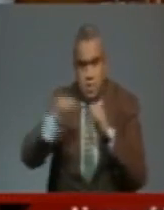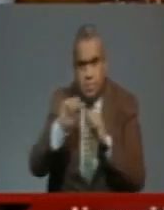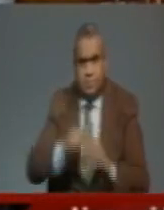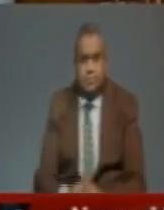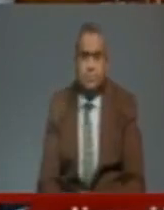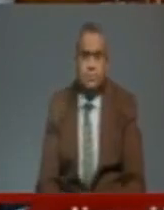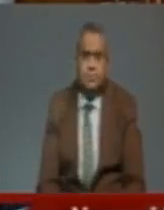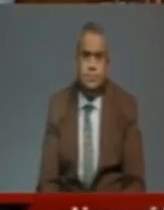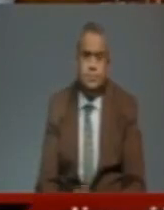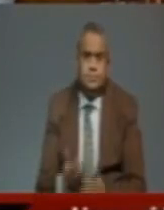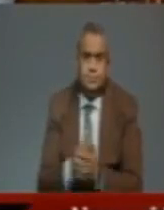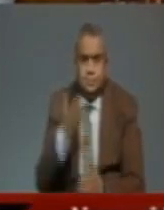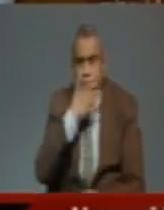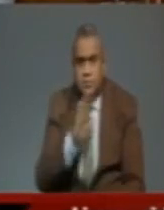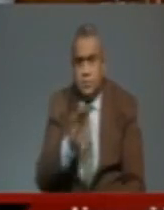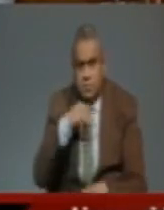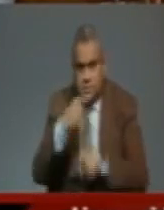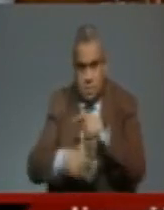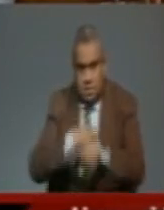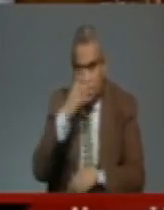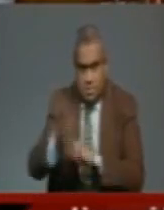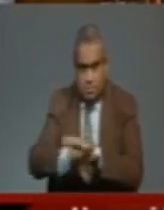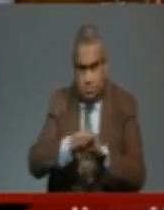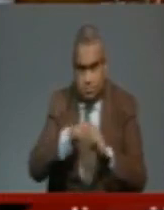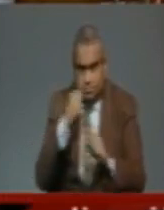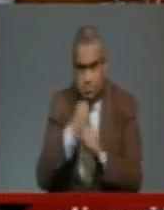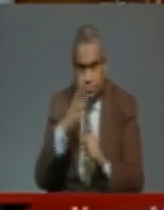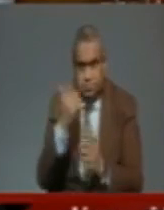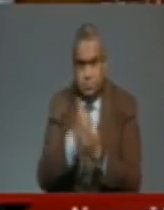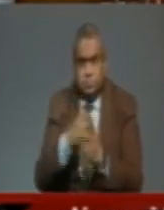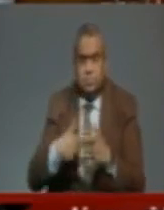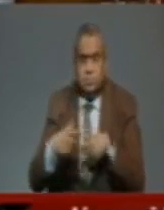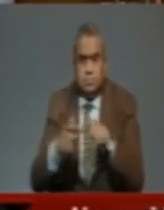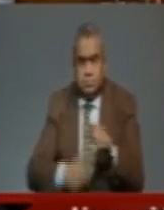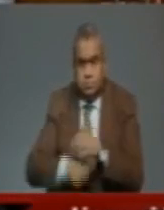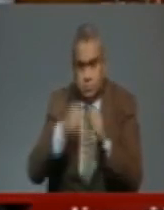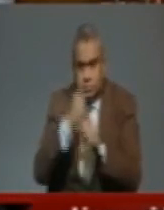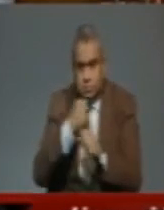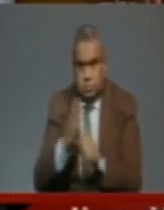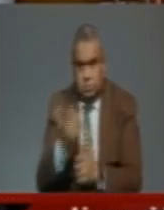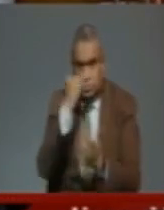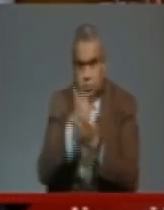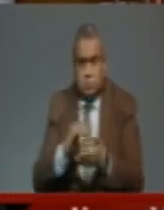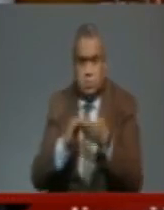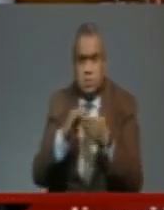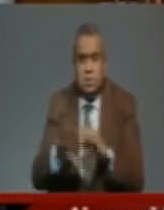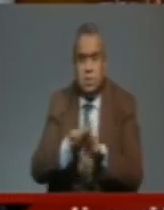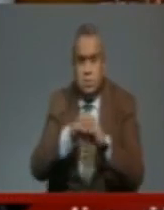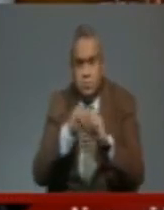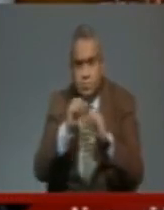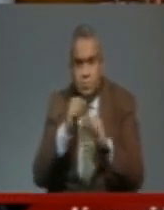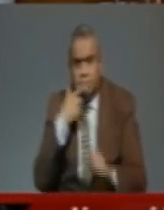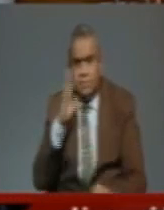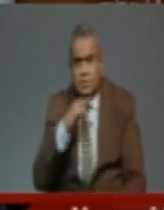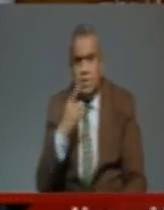ده فندم شكل المحطه. الثاني ده كان اللي هو احدث حاجه بعد ما اتطهرت. ده فندم شكل المحطه تقريبا من حوالي 10 ايام